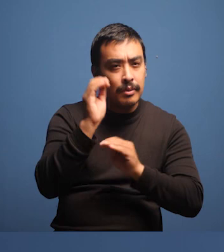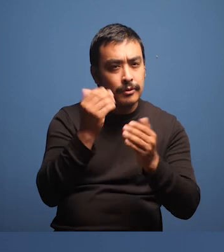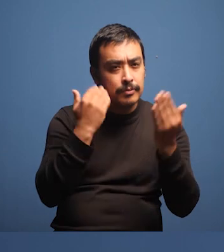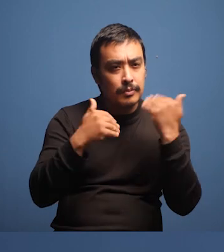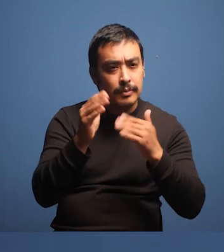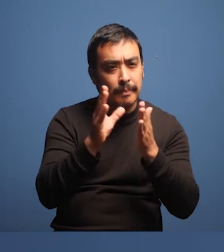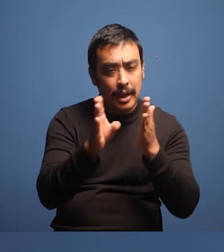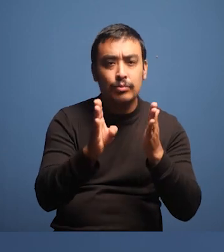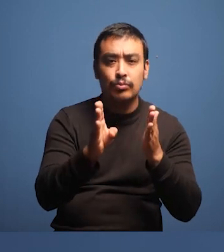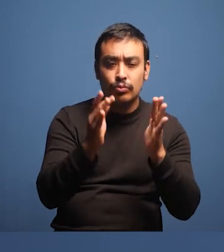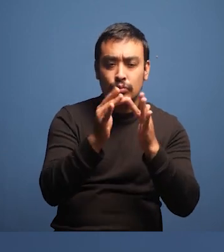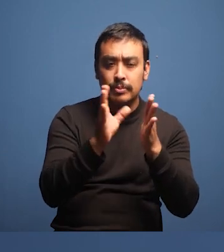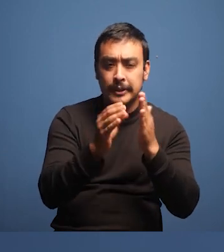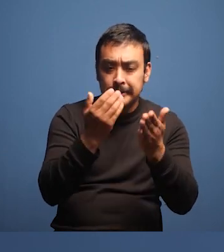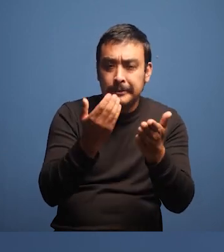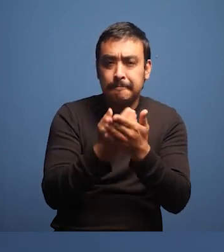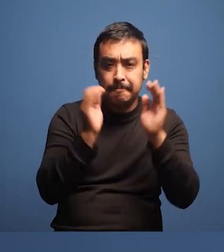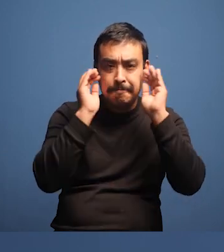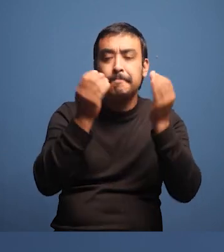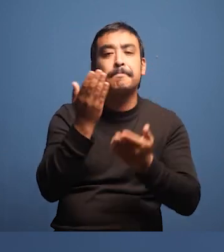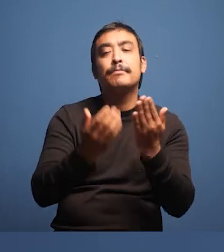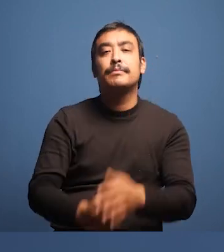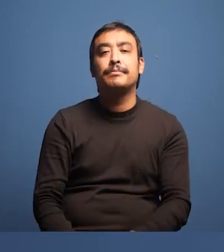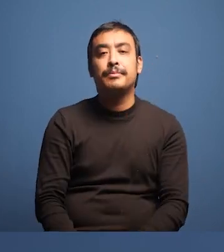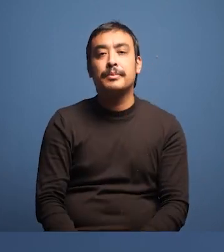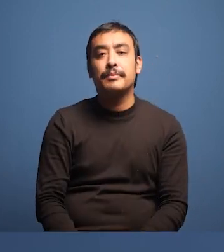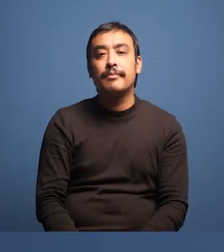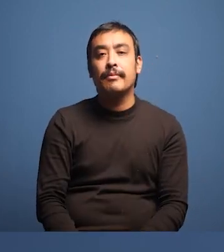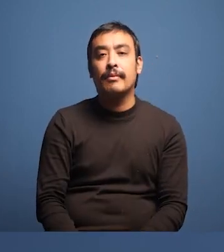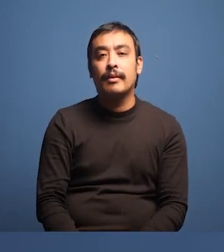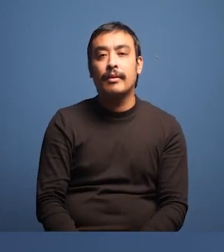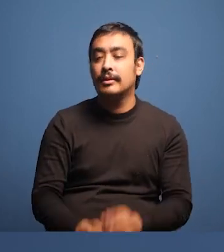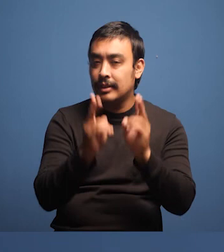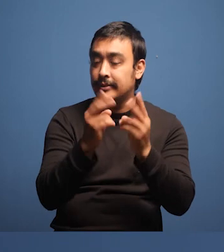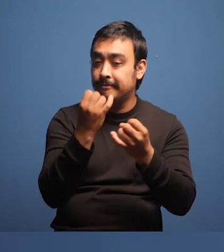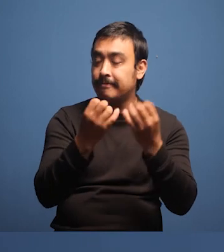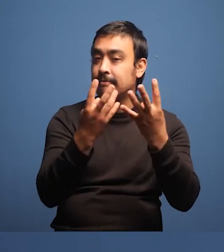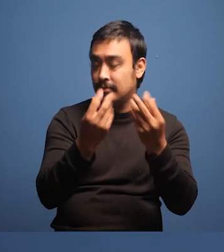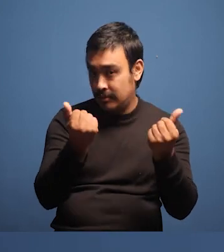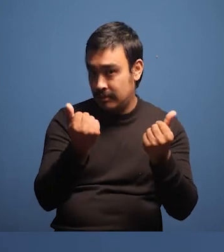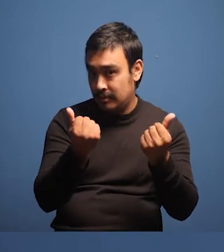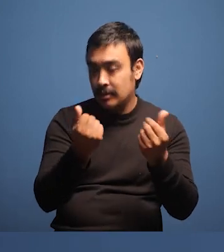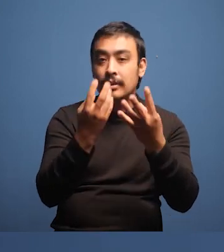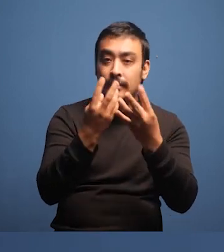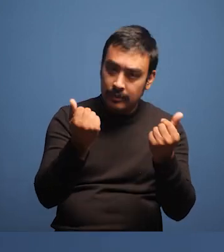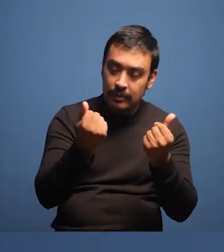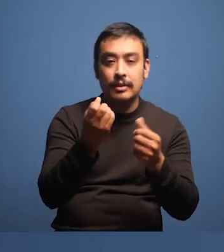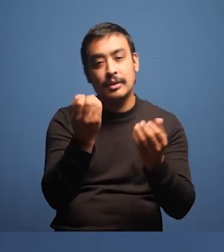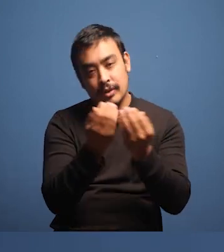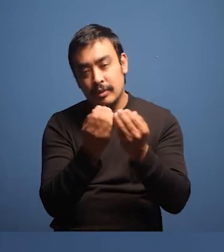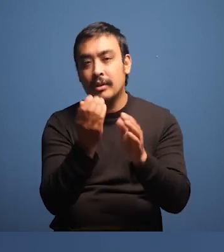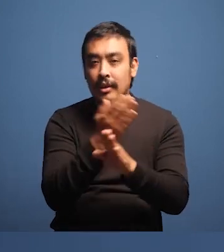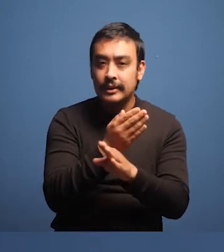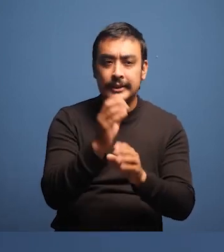ह्यारेसमेन्टबाट चाहिँ जोगिन सक्षम होस्। सो सायद यति नै भनेर हामी एन्ड गर्न चाहन्छौँ र एन्ड गर्दाखेरि तपाईलाई कुनै